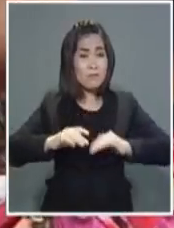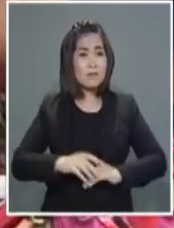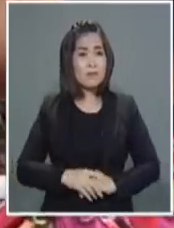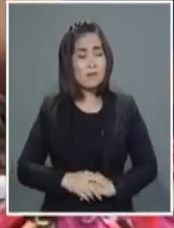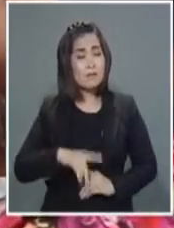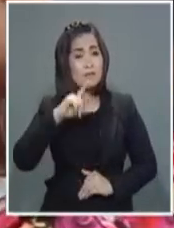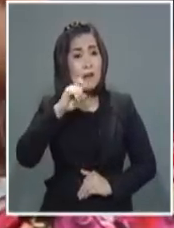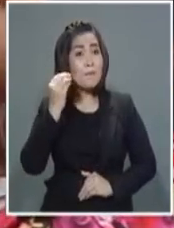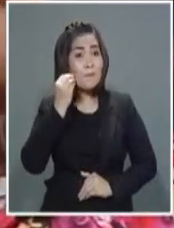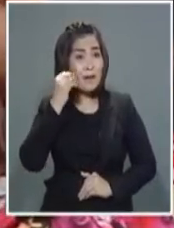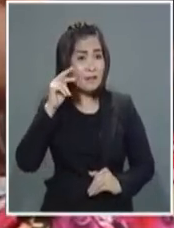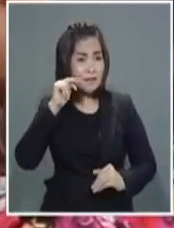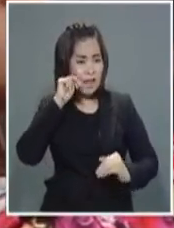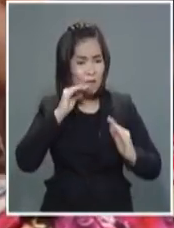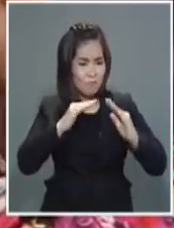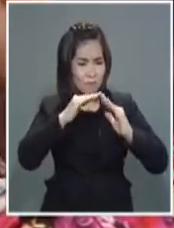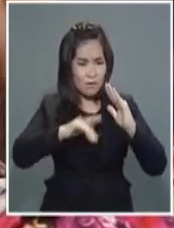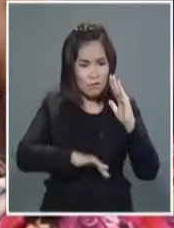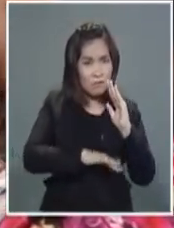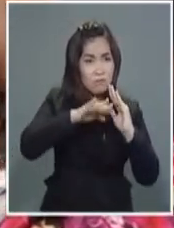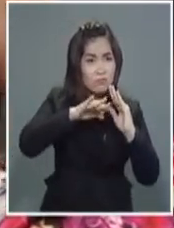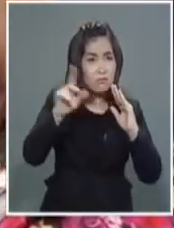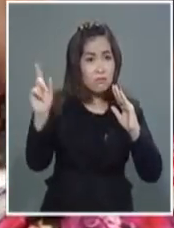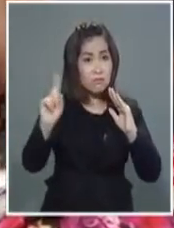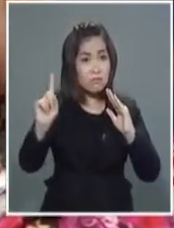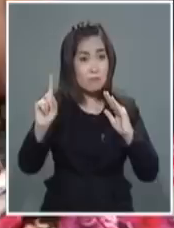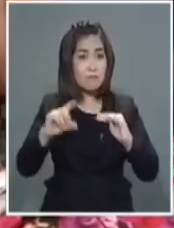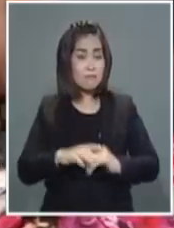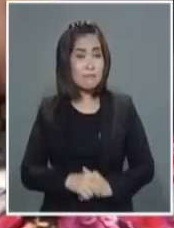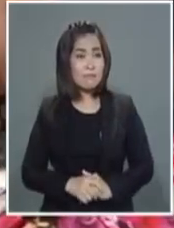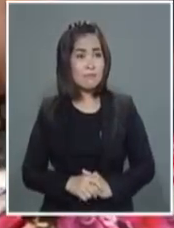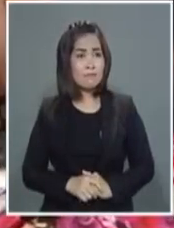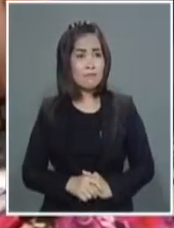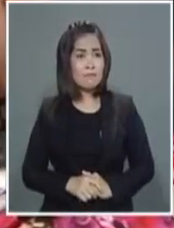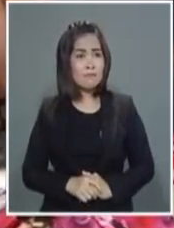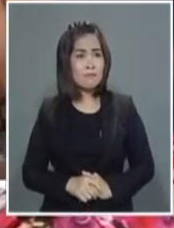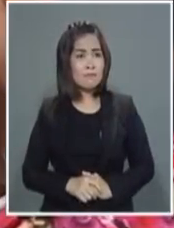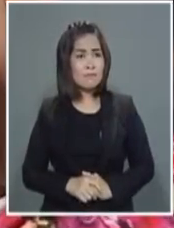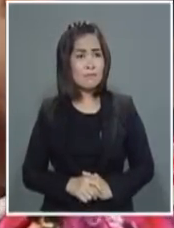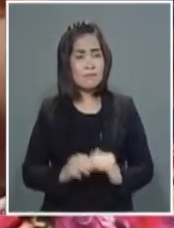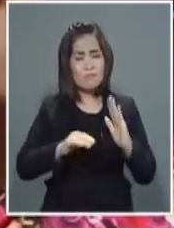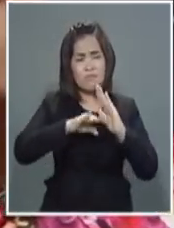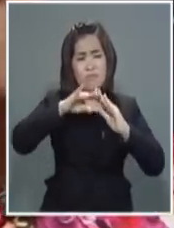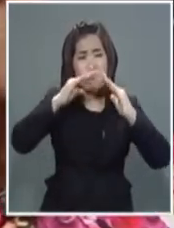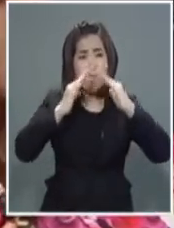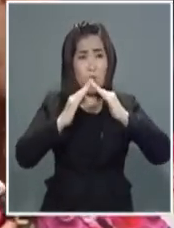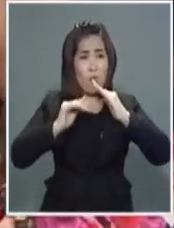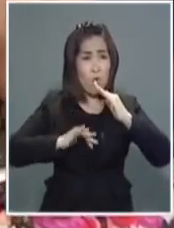บ้านนี้ท่วมสูงระดับไหนได้บ้านยายนี ่สูง หลังคา หลังคา ถึงหลังค